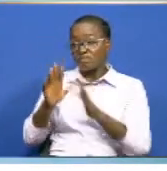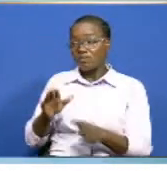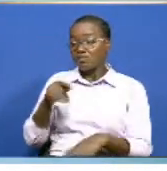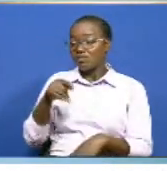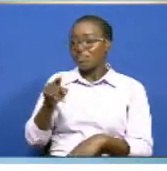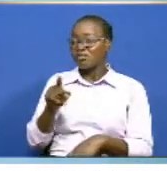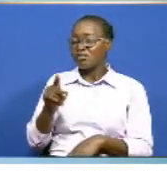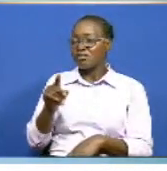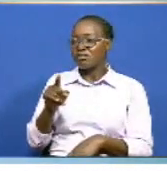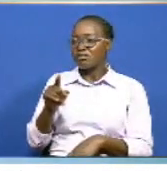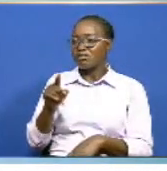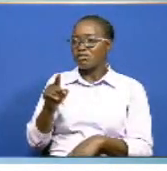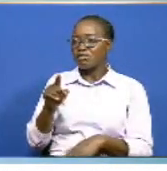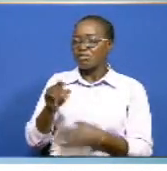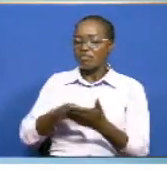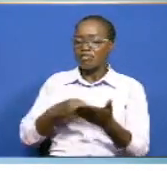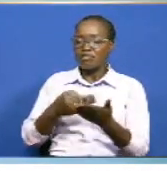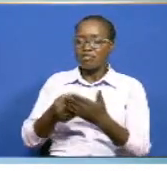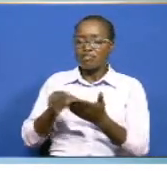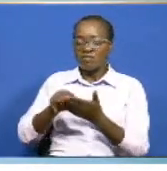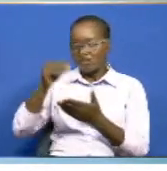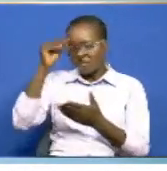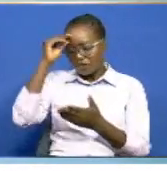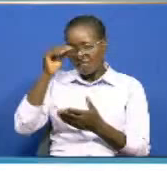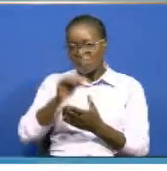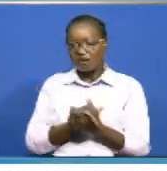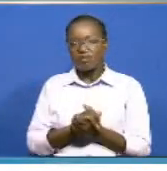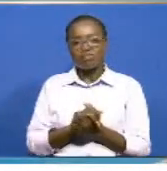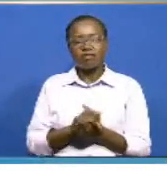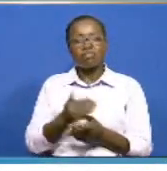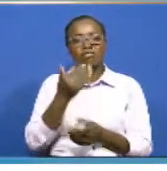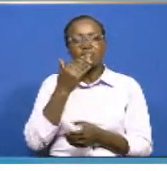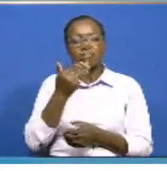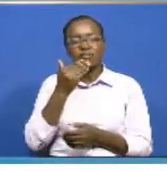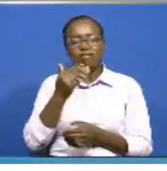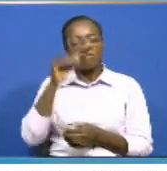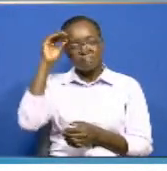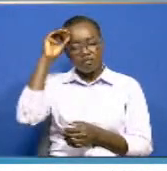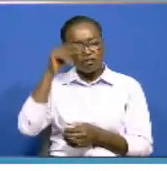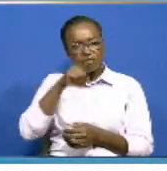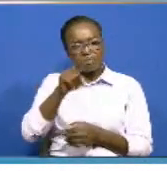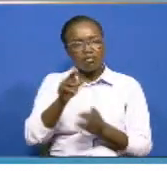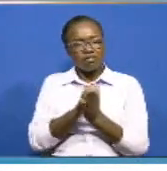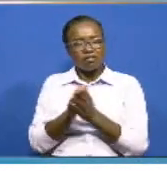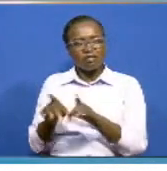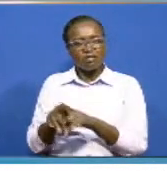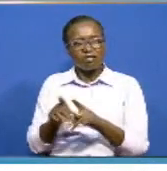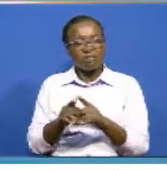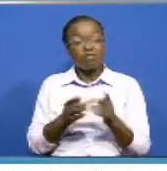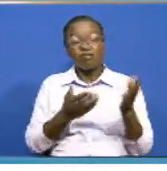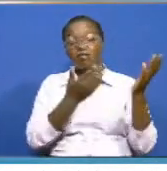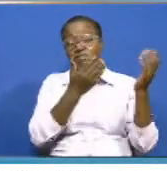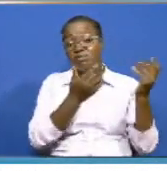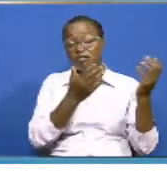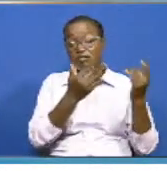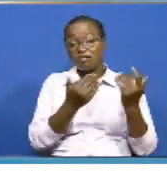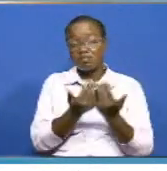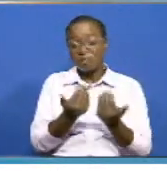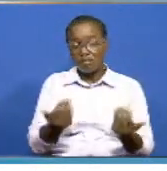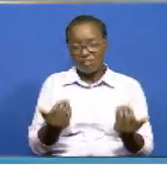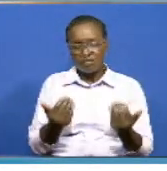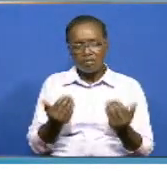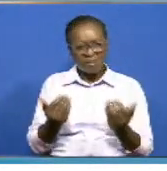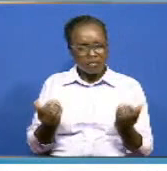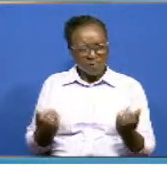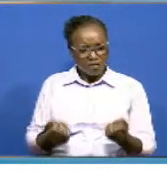hawakupata muda wa kufanya nini, kujifunza. Na shukrani sana kwa kauli yako, na bila shaka tunatumai ya kwamba mambo yatazidi